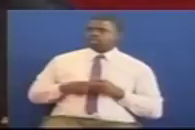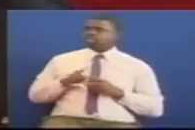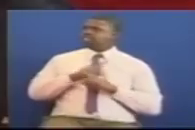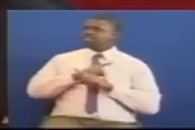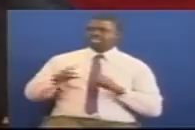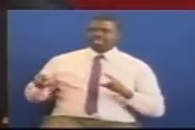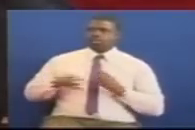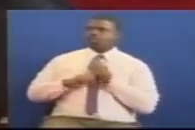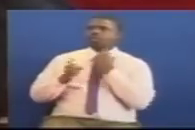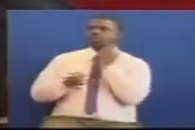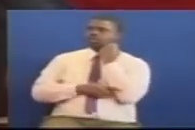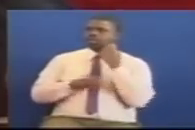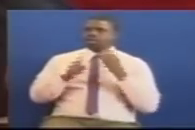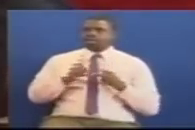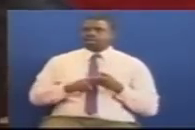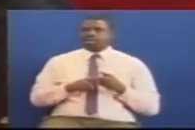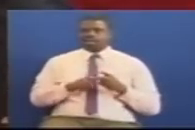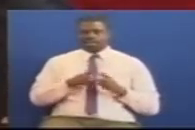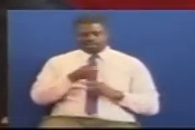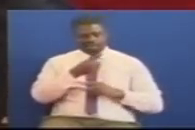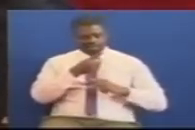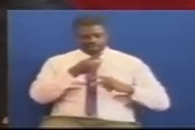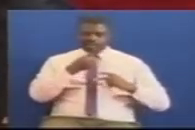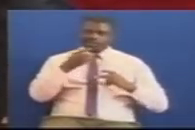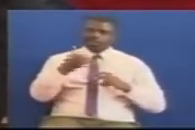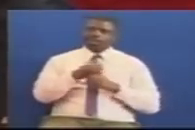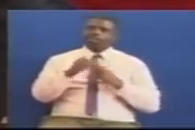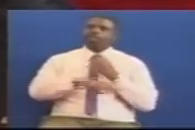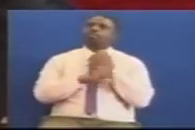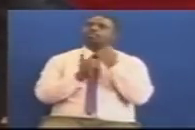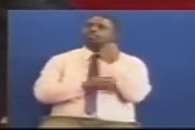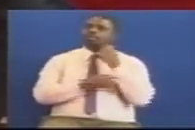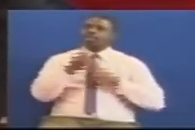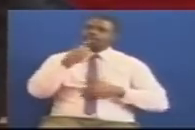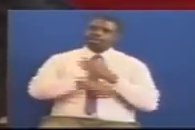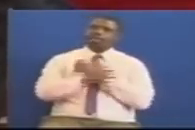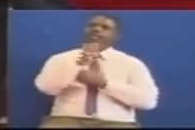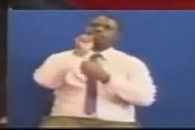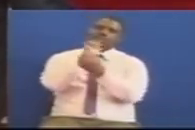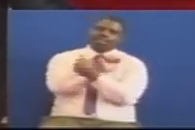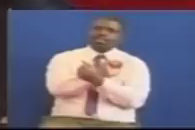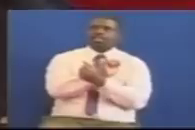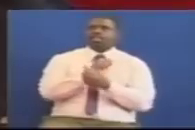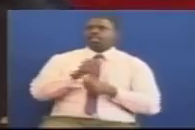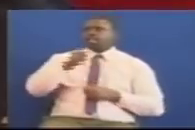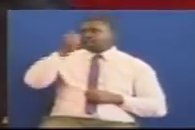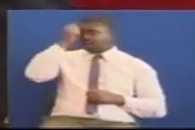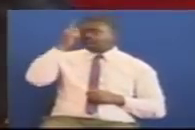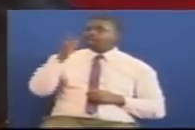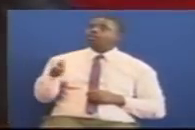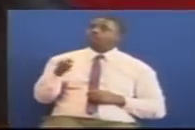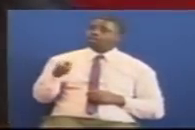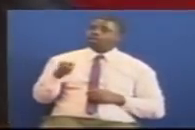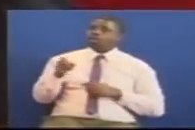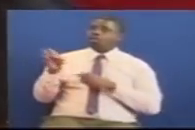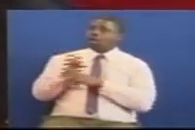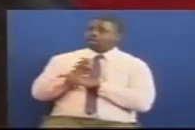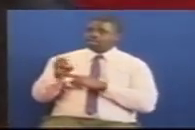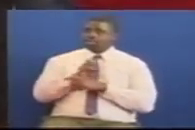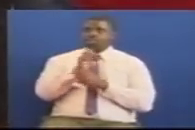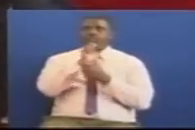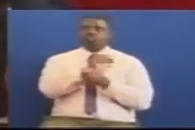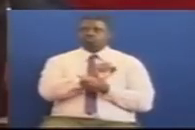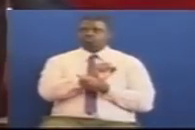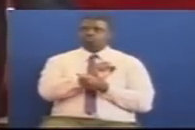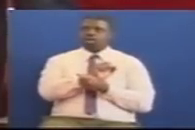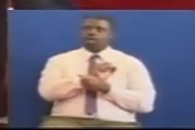wajawazito lakini wakapata ujauzito ndani ya magereza. Na inaeleweka kwamba walinzi wa wafungwa wa kike